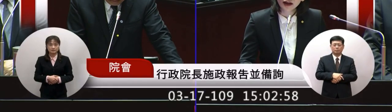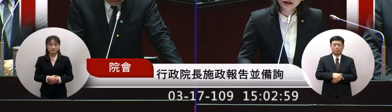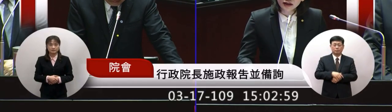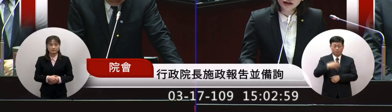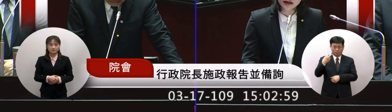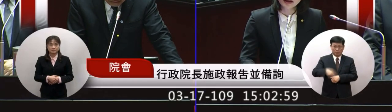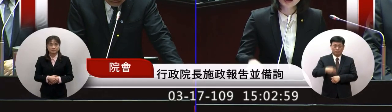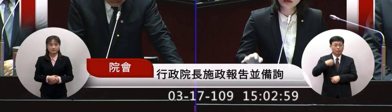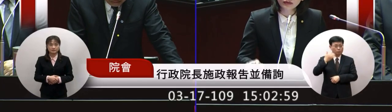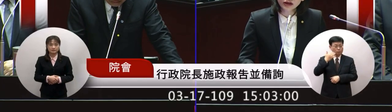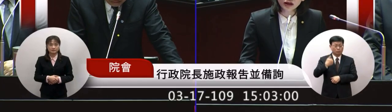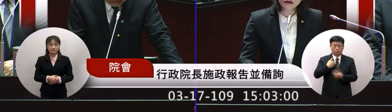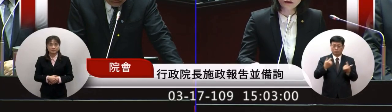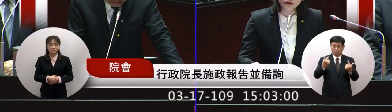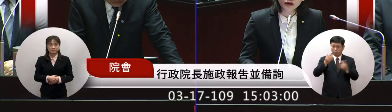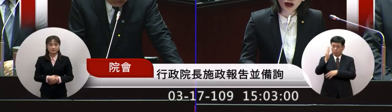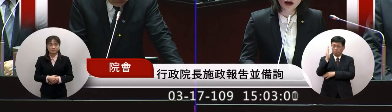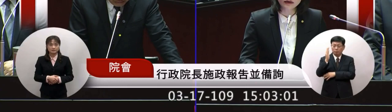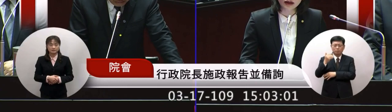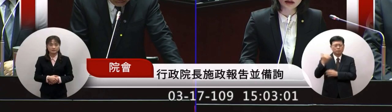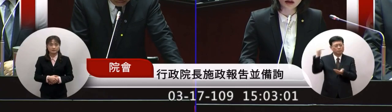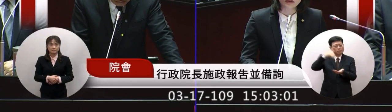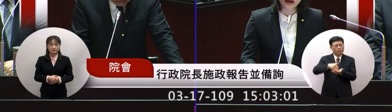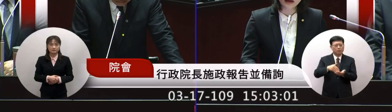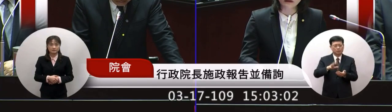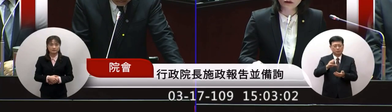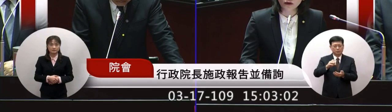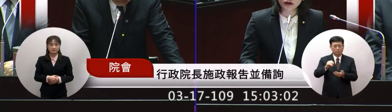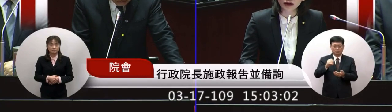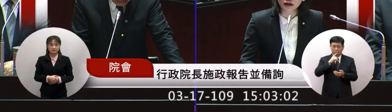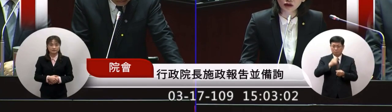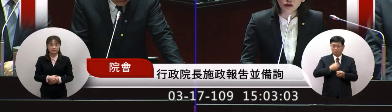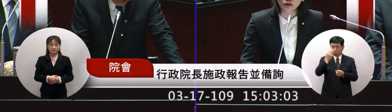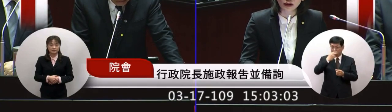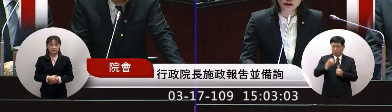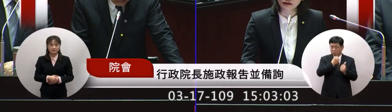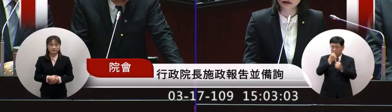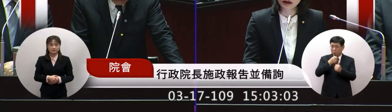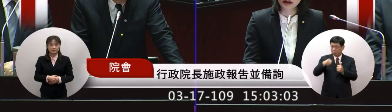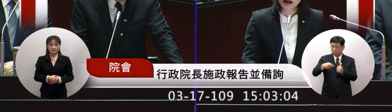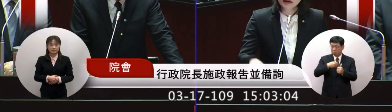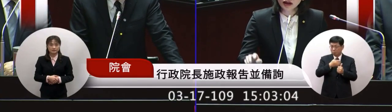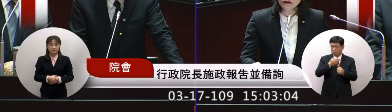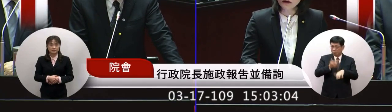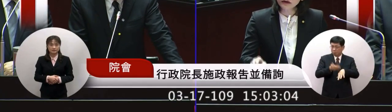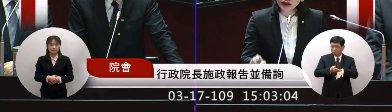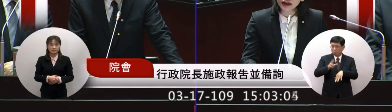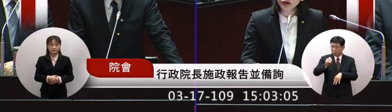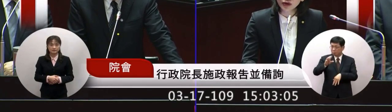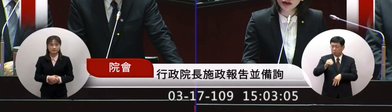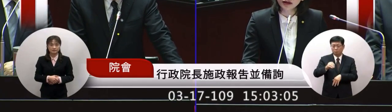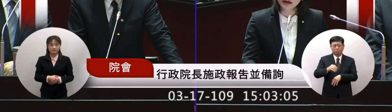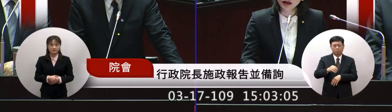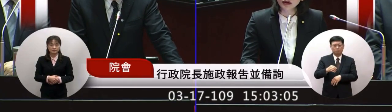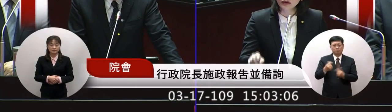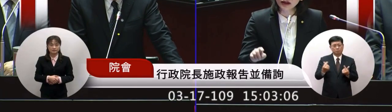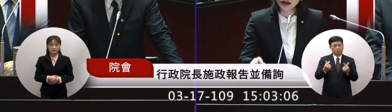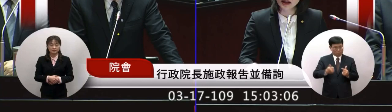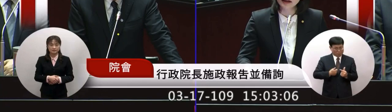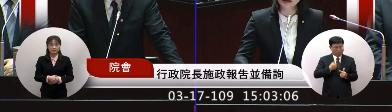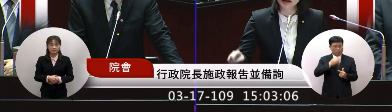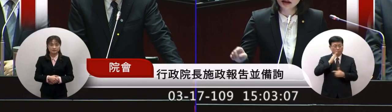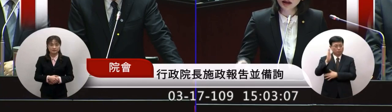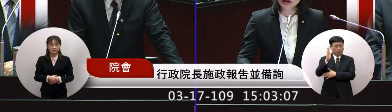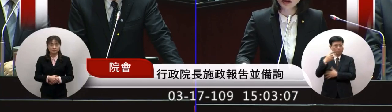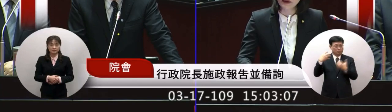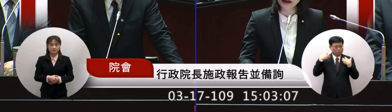大，可是我们政府到底有没有风险控管的能力？政府的确是成为这